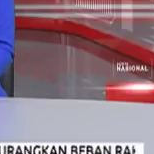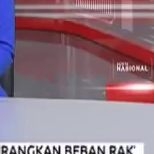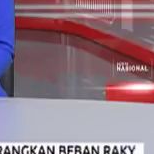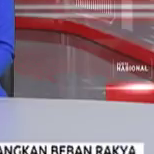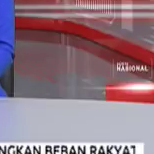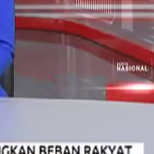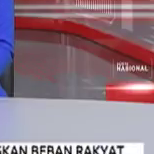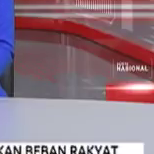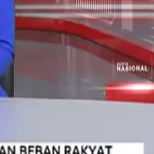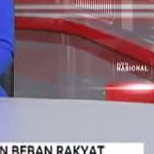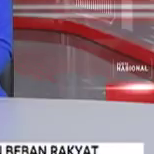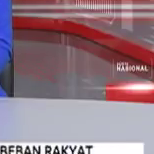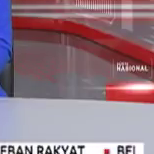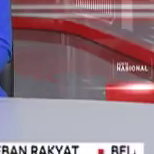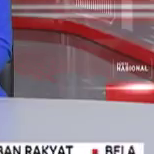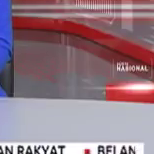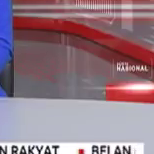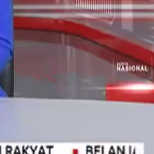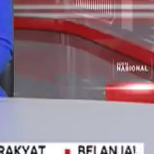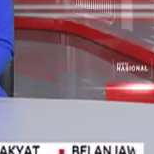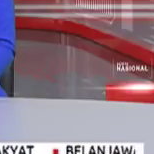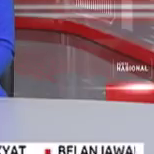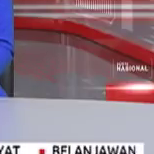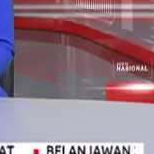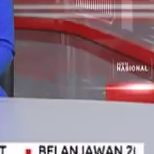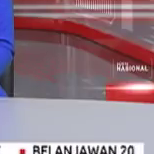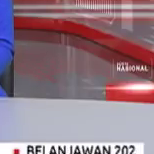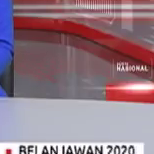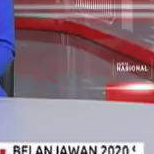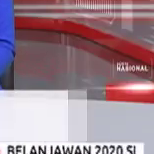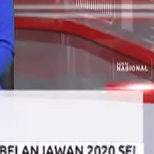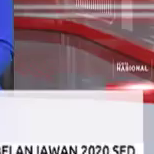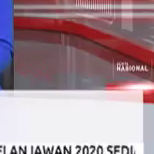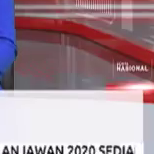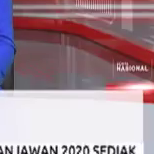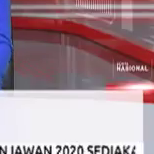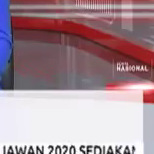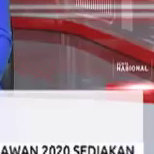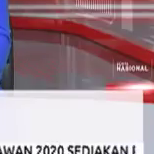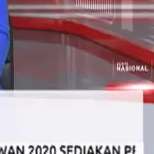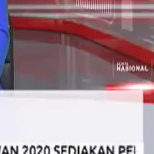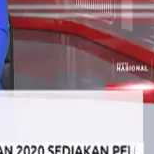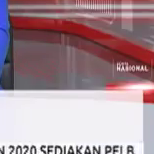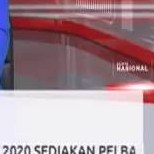di laman Facebook Berita RTM. Assalamualaikum. Salam sayangi Malaysia.